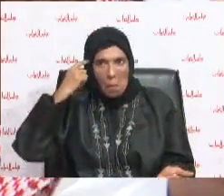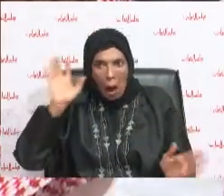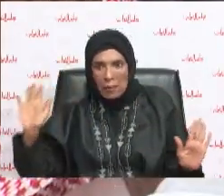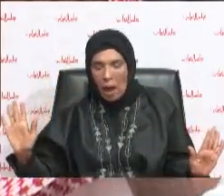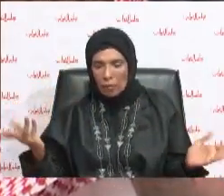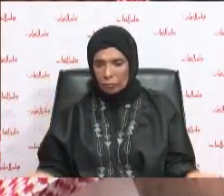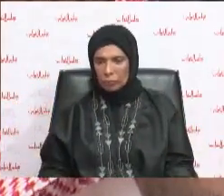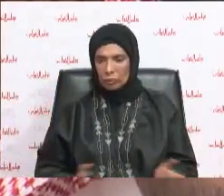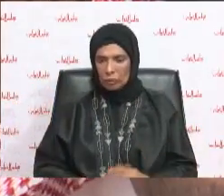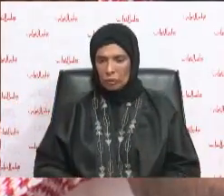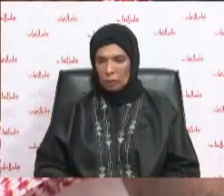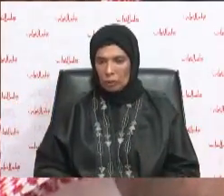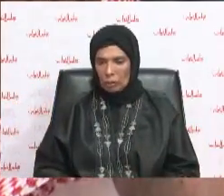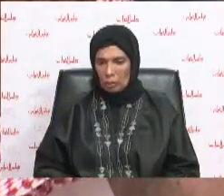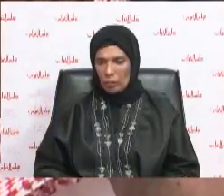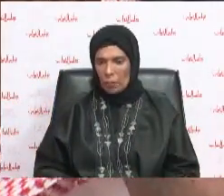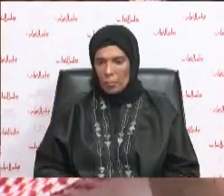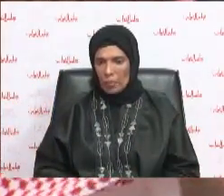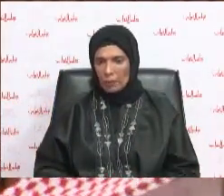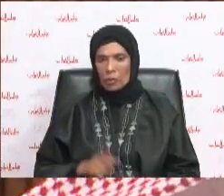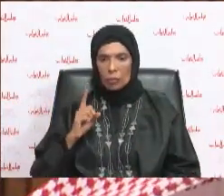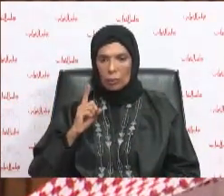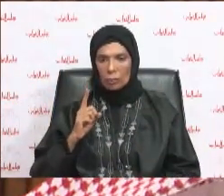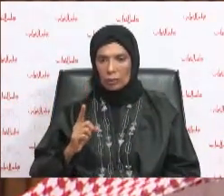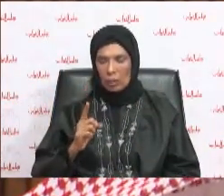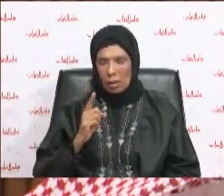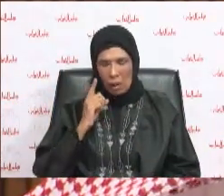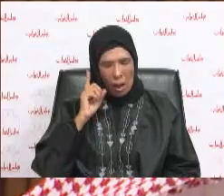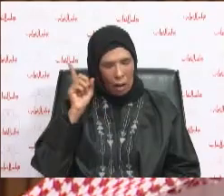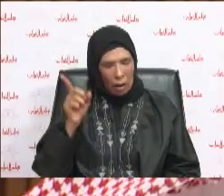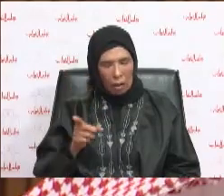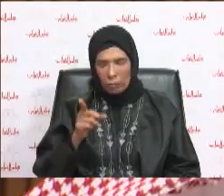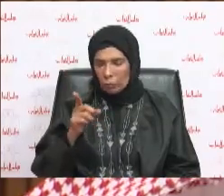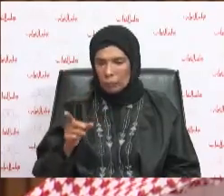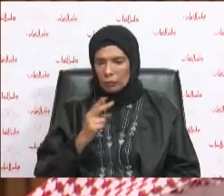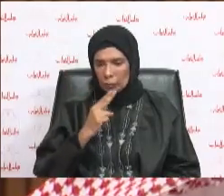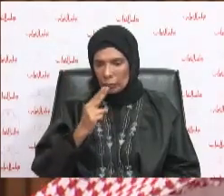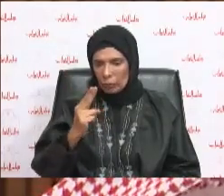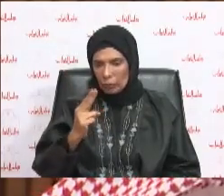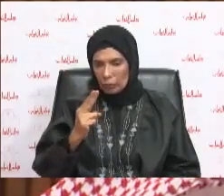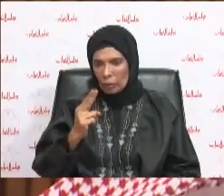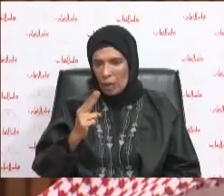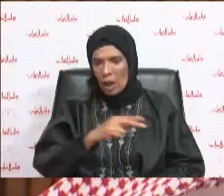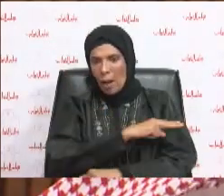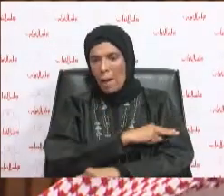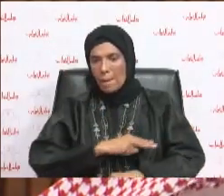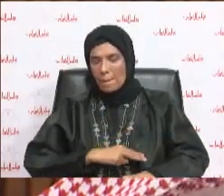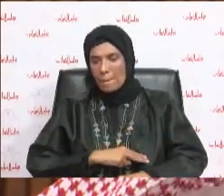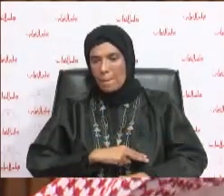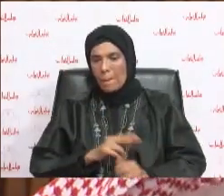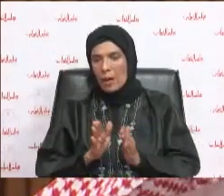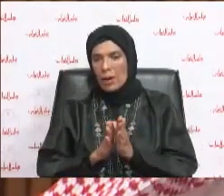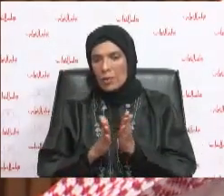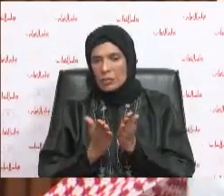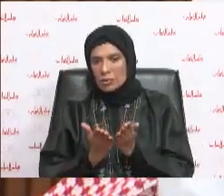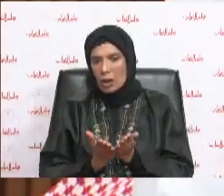الشيء على النواب والشورى، هذا أمر مخجل يا معالي الرئيس. إن أنا أشوف اليوم نائب عنده جواز خاص عاطل